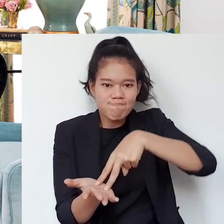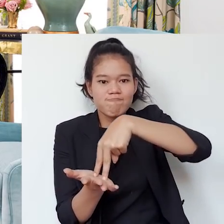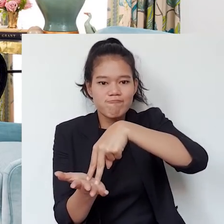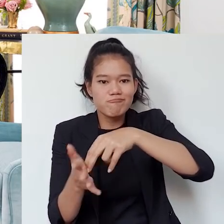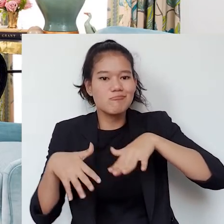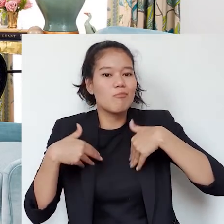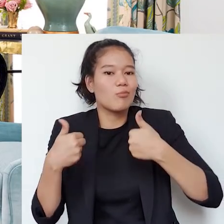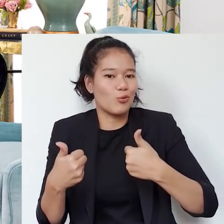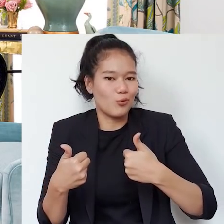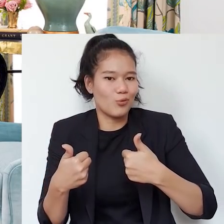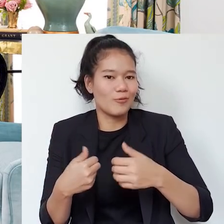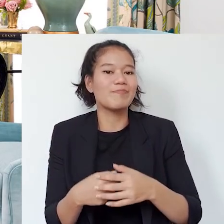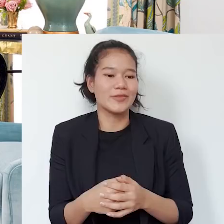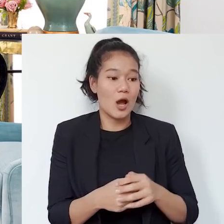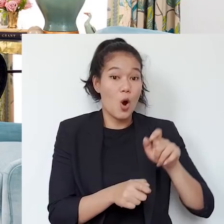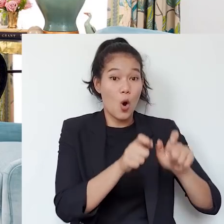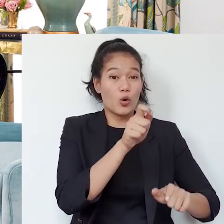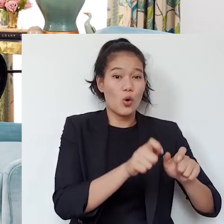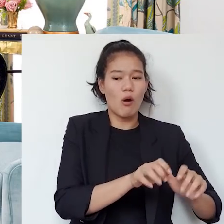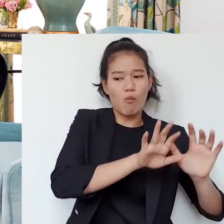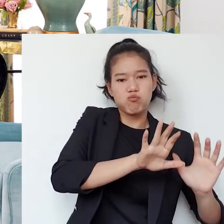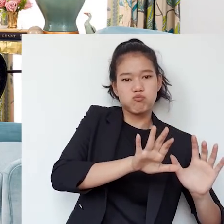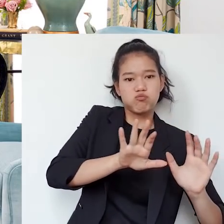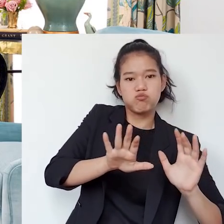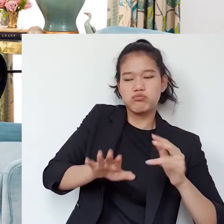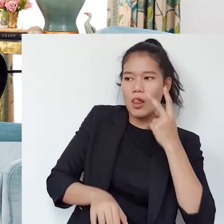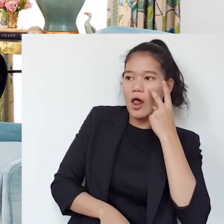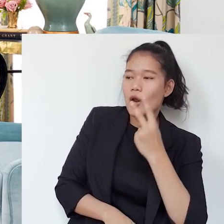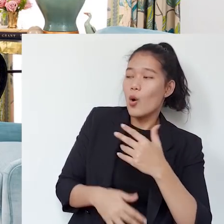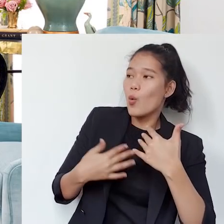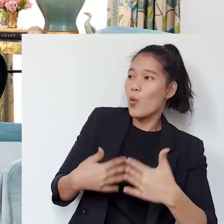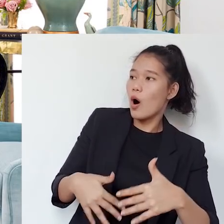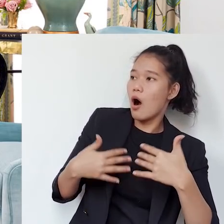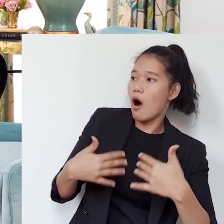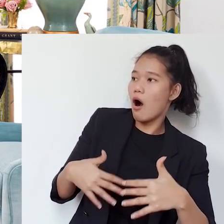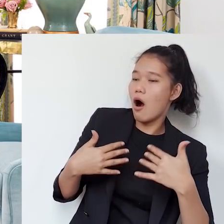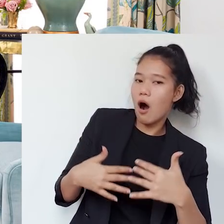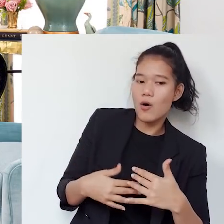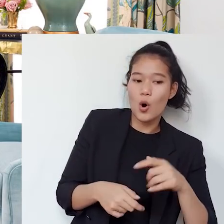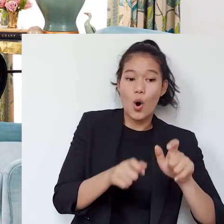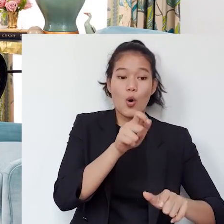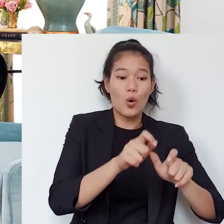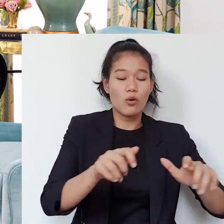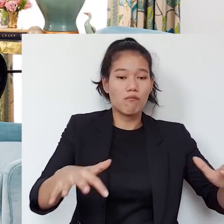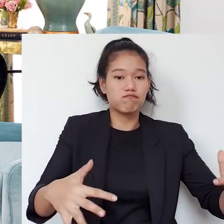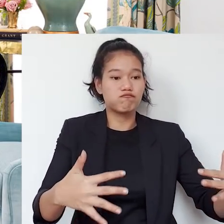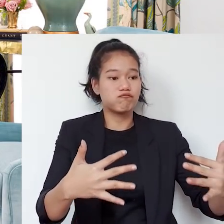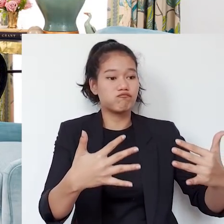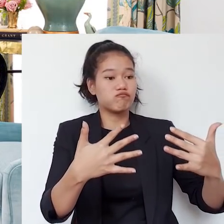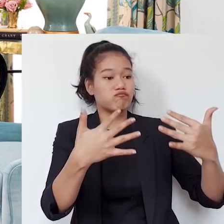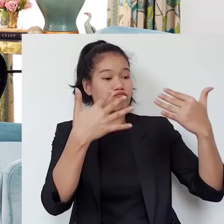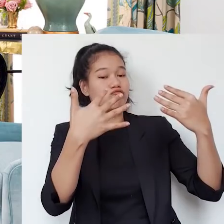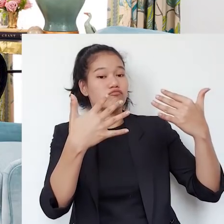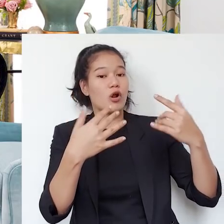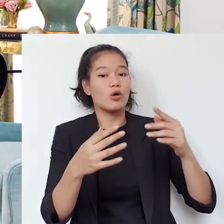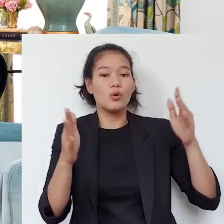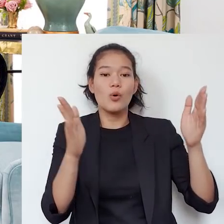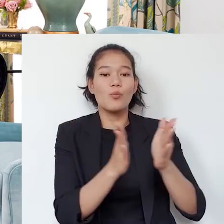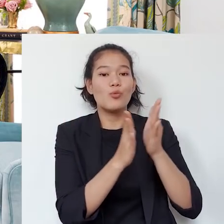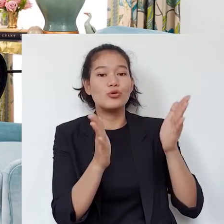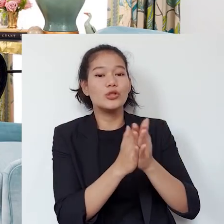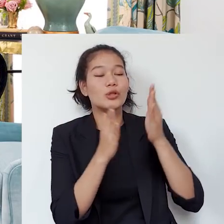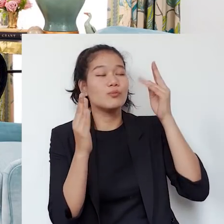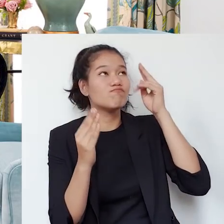Orang banyak itu datang dengan terkesan. Orang banyak datang melihat lalu kemudian memuji